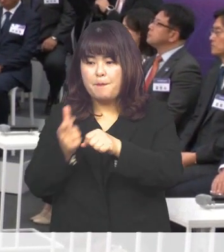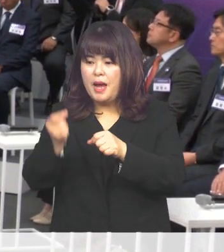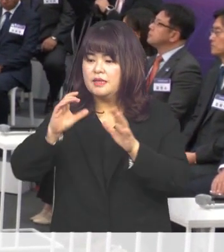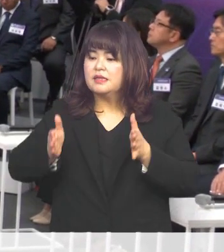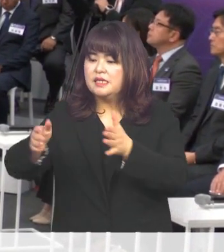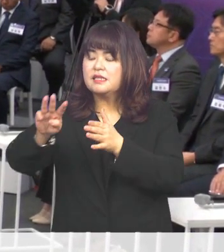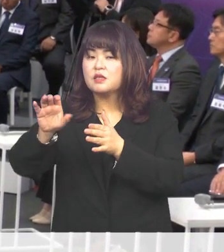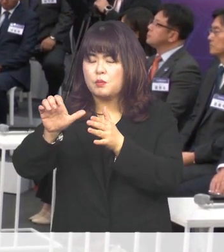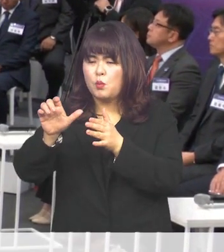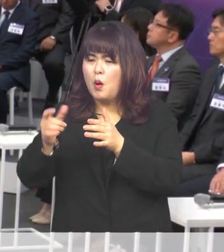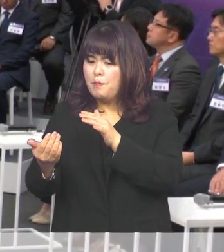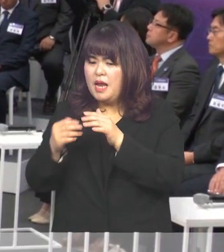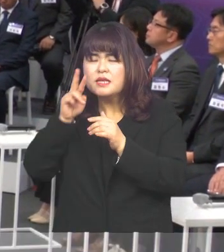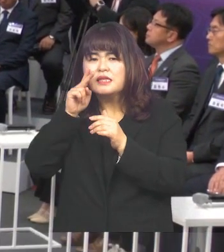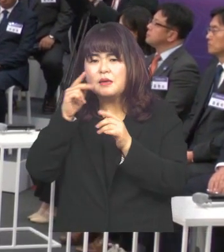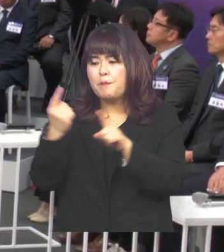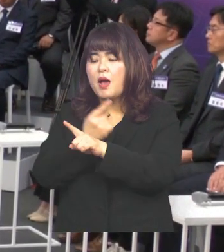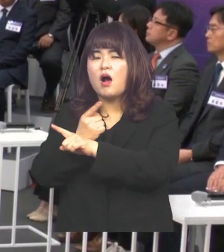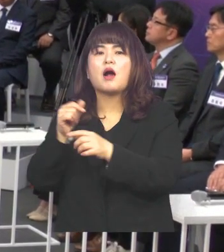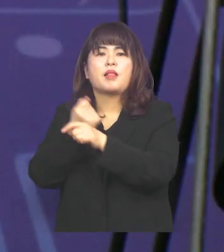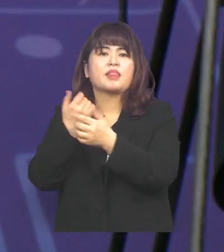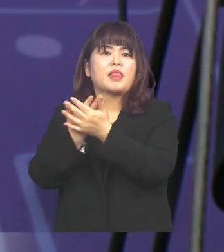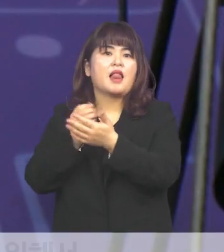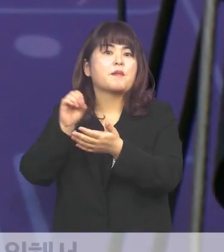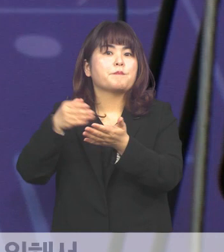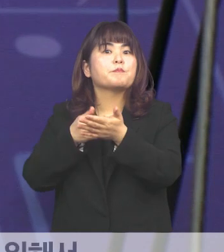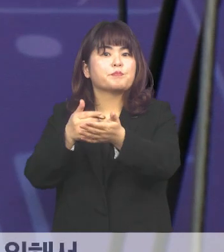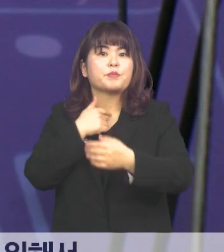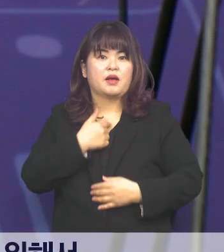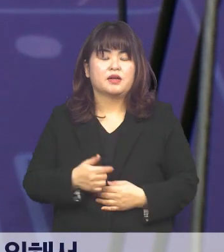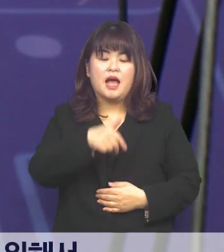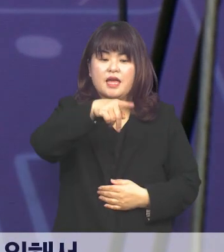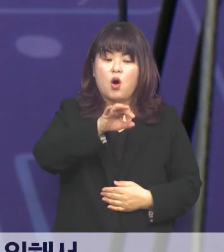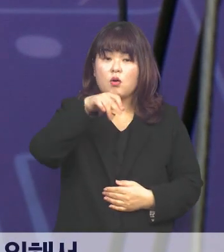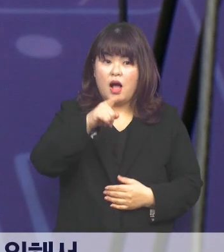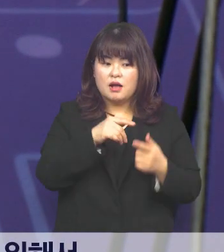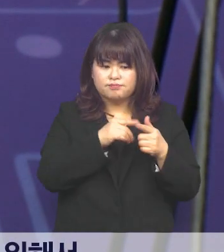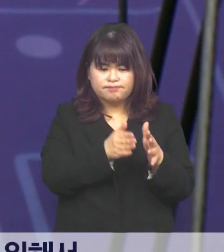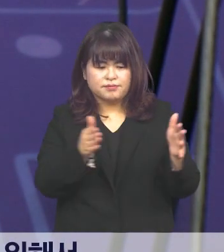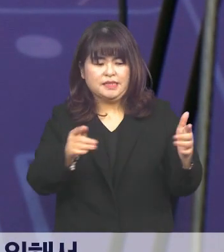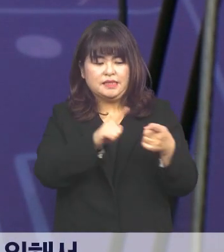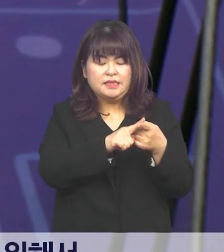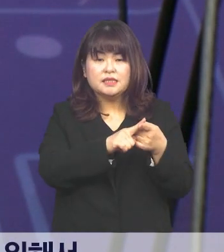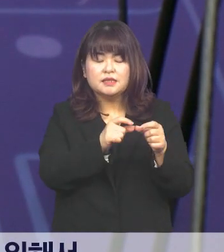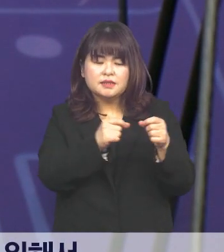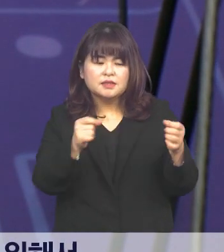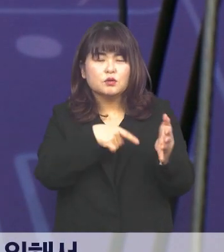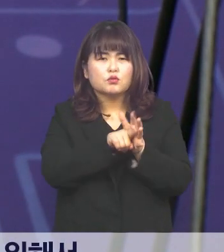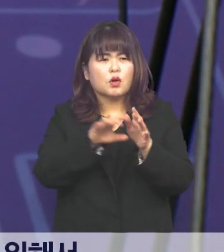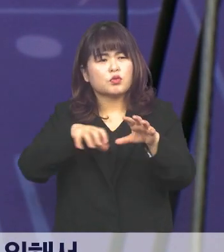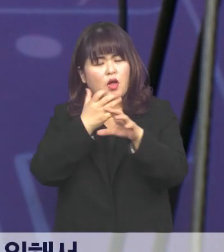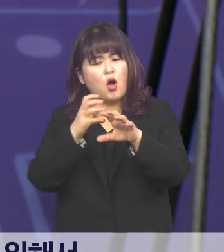확장을 위한 예타 면제를 요청했습니다. 경강선 연장은 우리 국가산단, 성공적 조성과